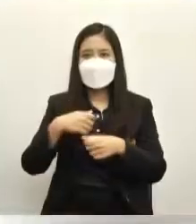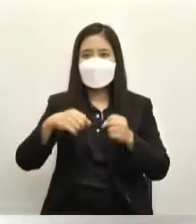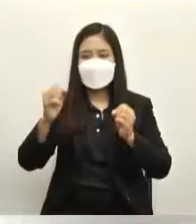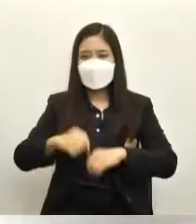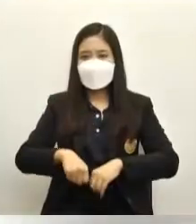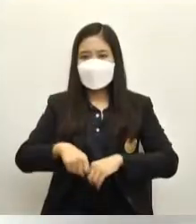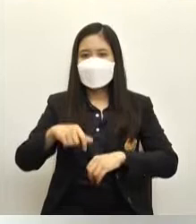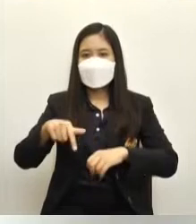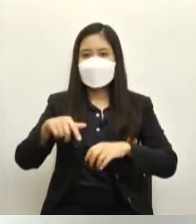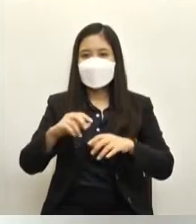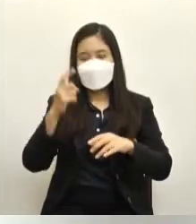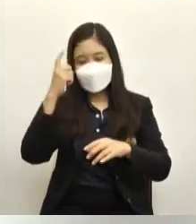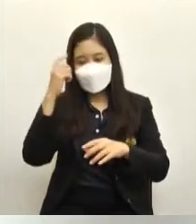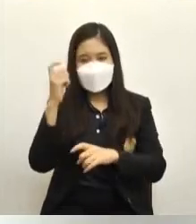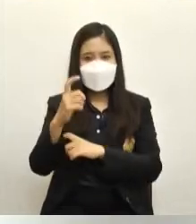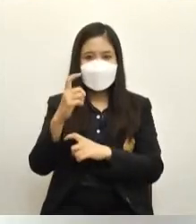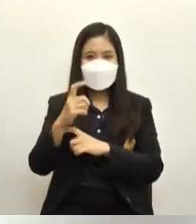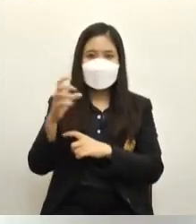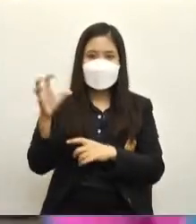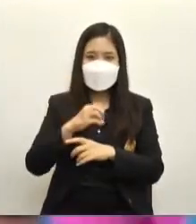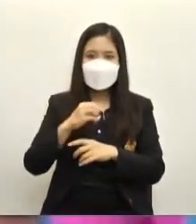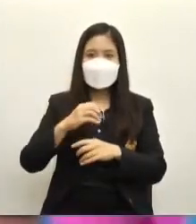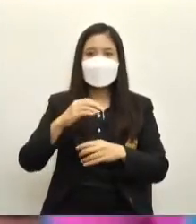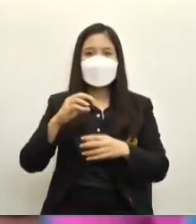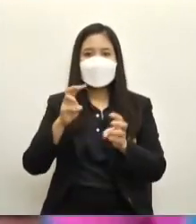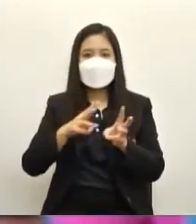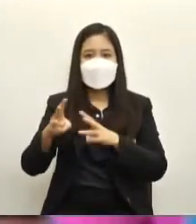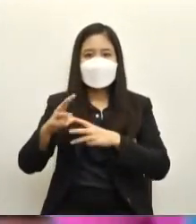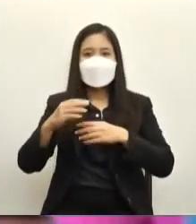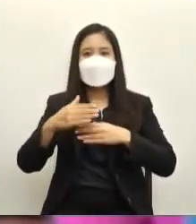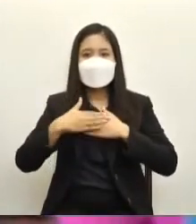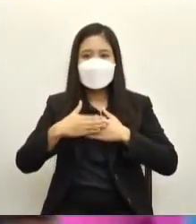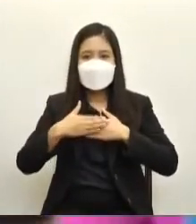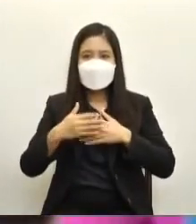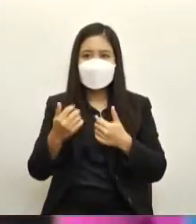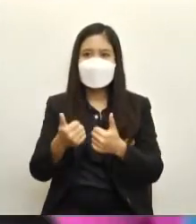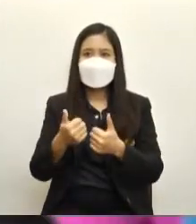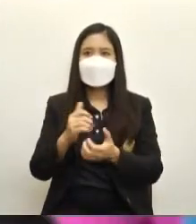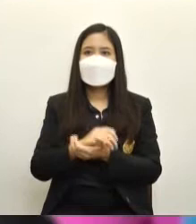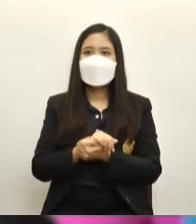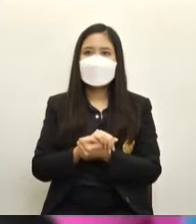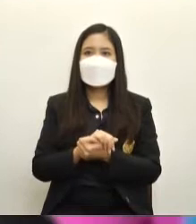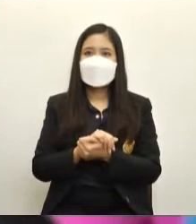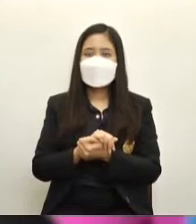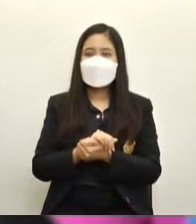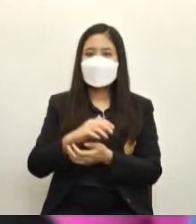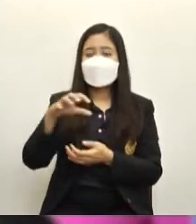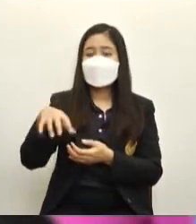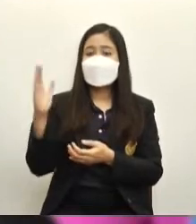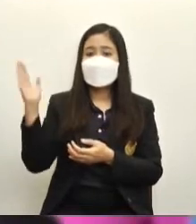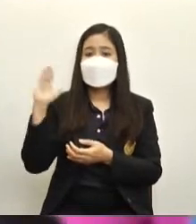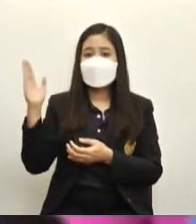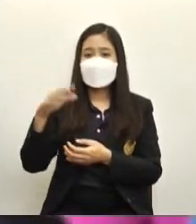ยออกจากพื้นที่อันตรายเพื่อนำมาปฐมพยาบาลได ้สวัสดีครับกับผมจ่าสิบเอกเรวัตอ้วนสมบูรณ์มารับผิดชอบในสถ